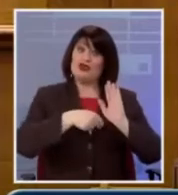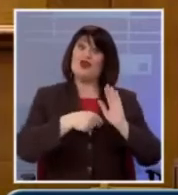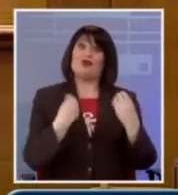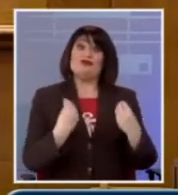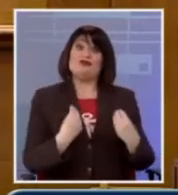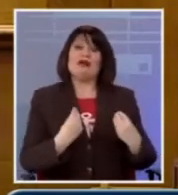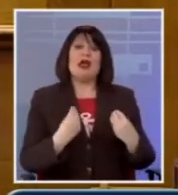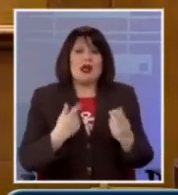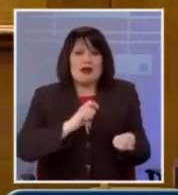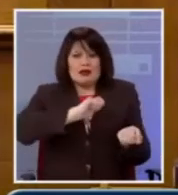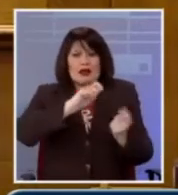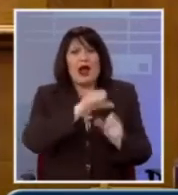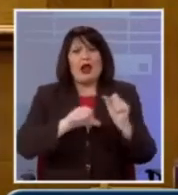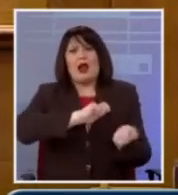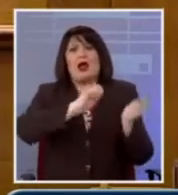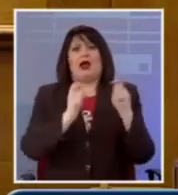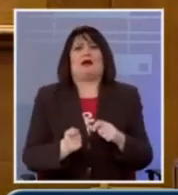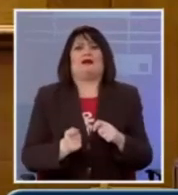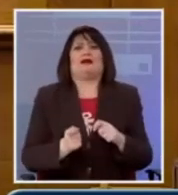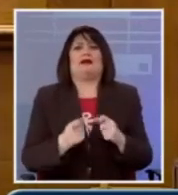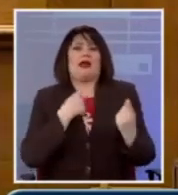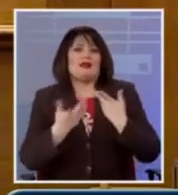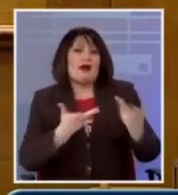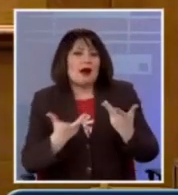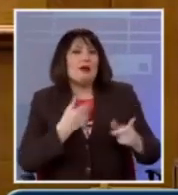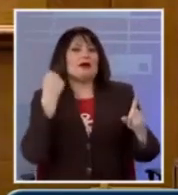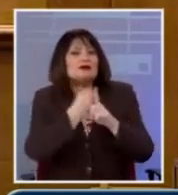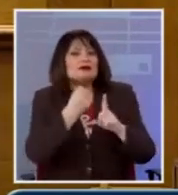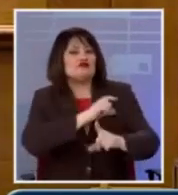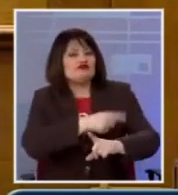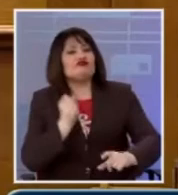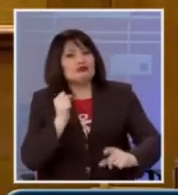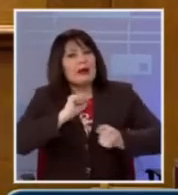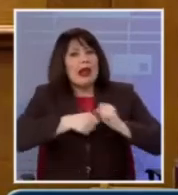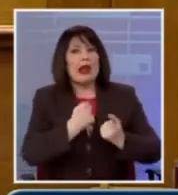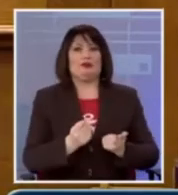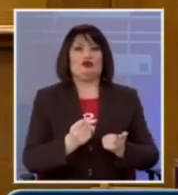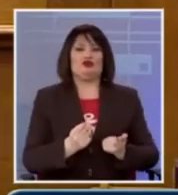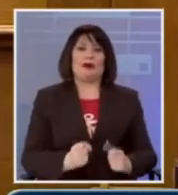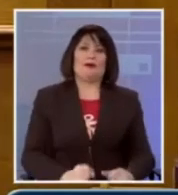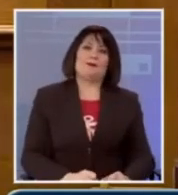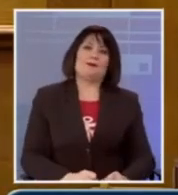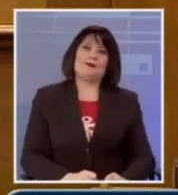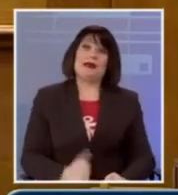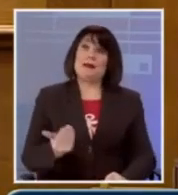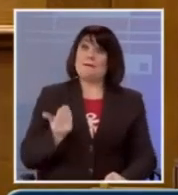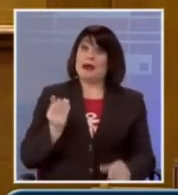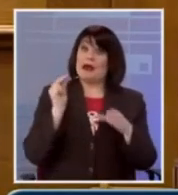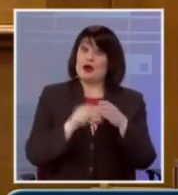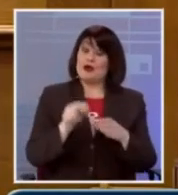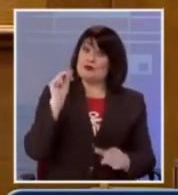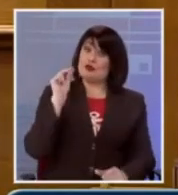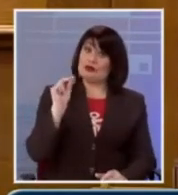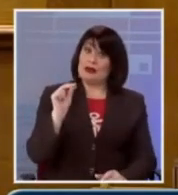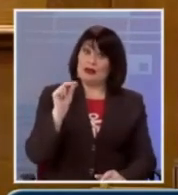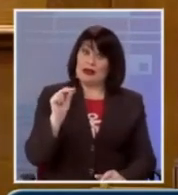θα μετακινηθείτε στη γραμμή της ισχυρής διαπραγμάτευσης και διεκδίκησης? Θα αφήσετε την πρώτων εκλογών δέσμευσή σας